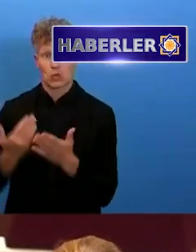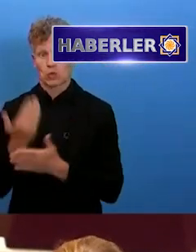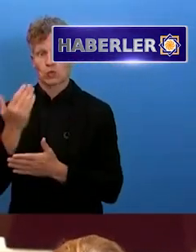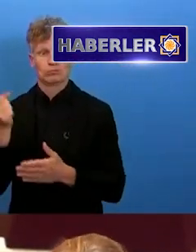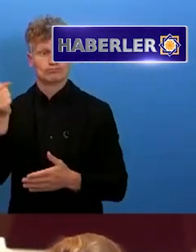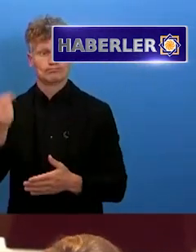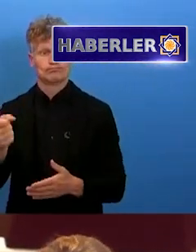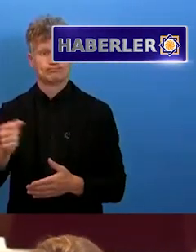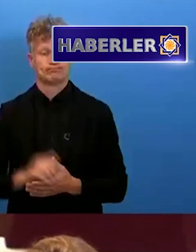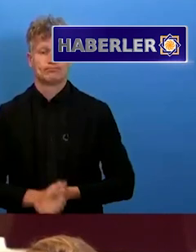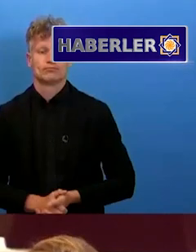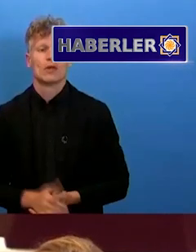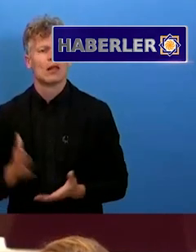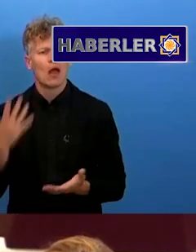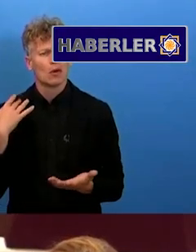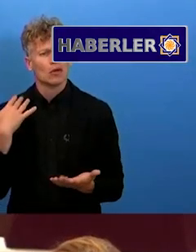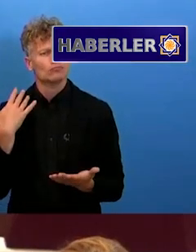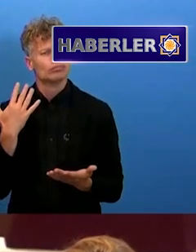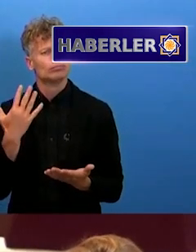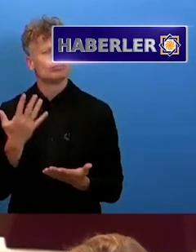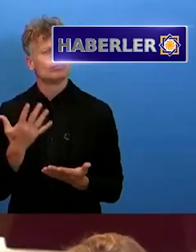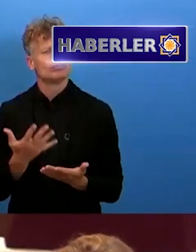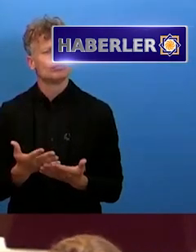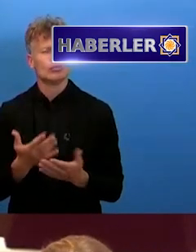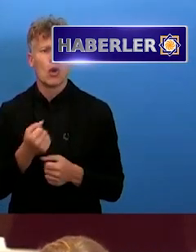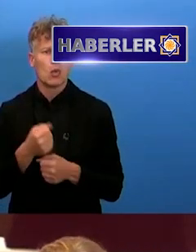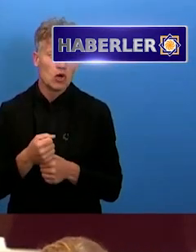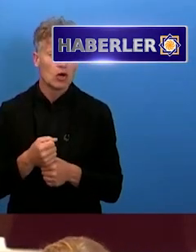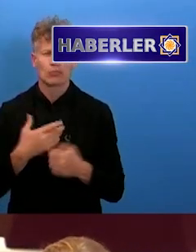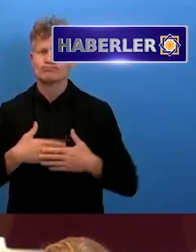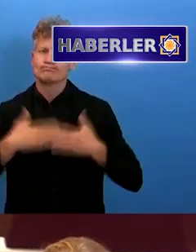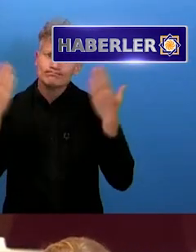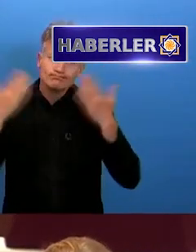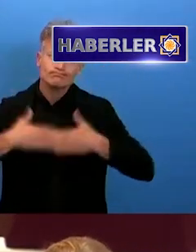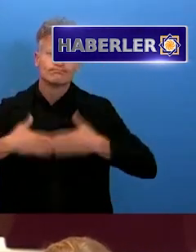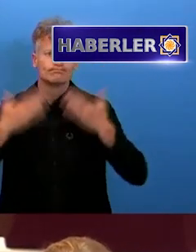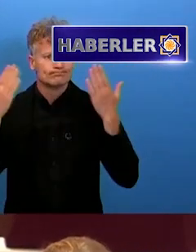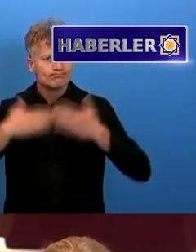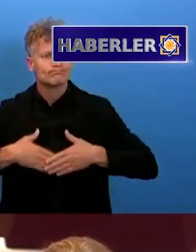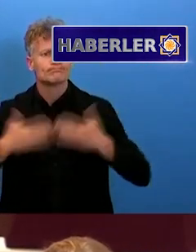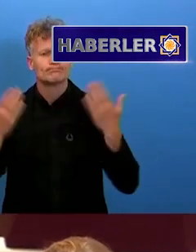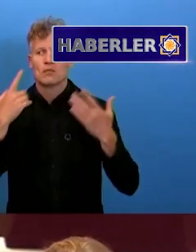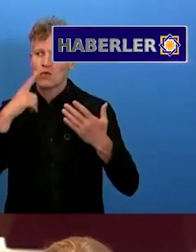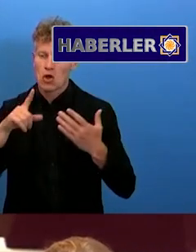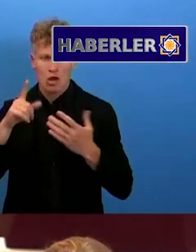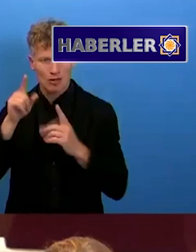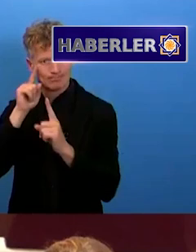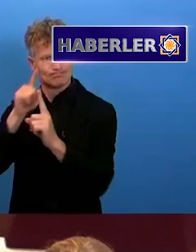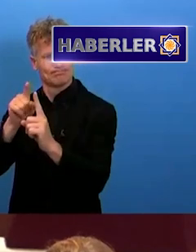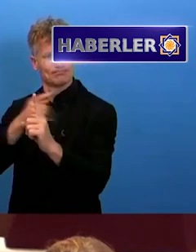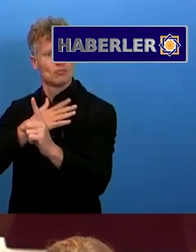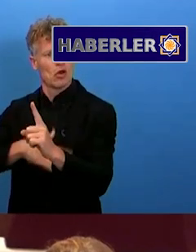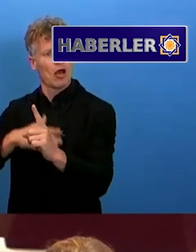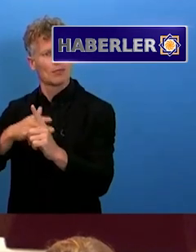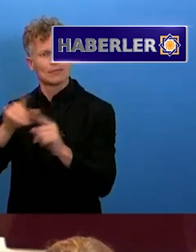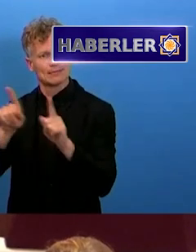açmıştır, dedi. O, geçtiğimiz yıl Arsak'ta 7 ay boyunca dünyayla bağlantısı kesilen 120 bin